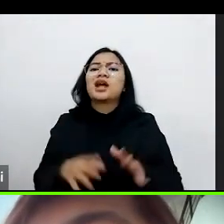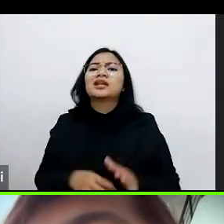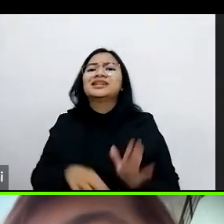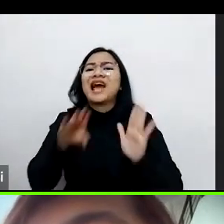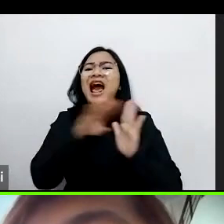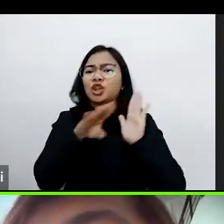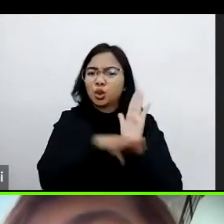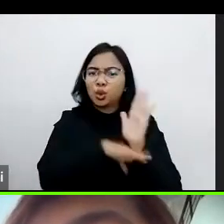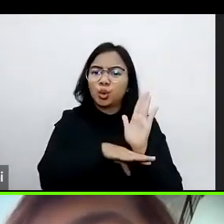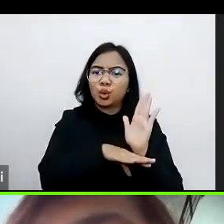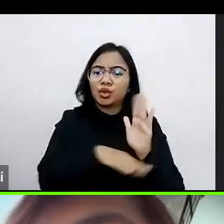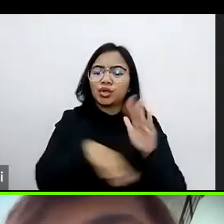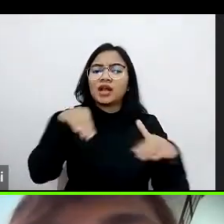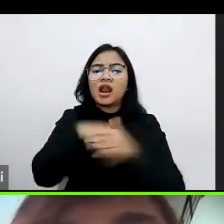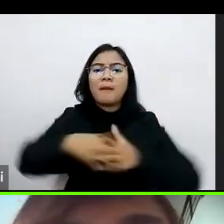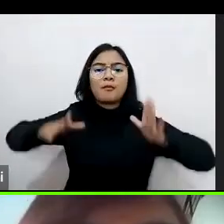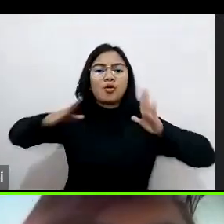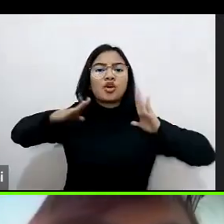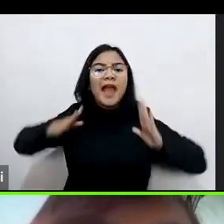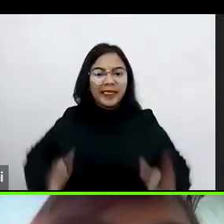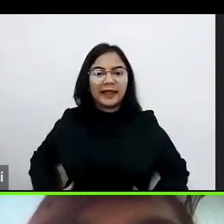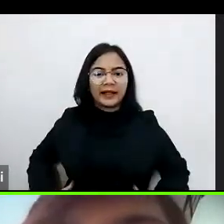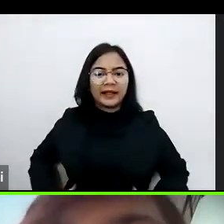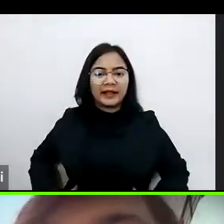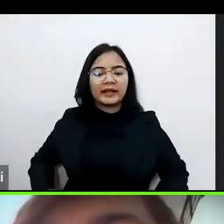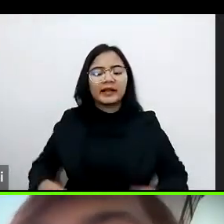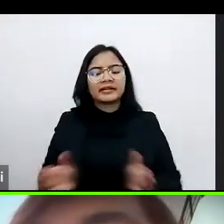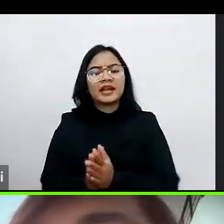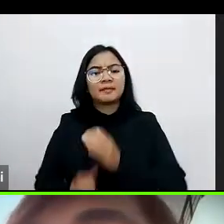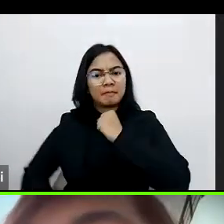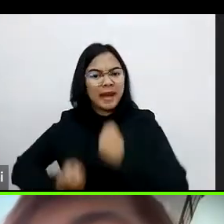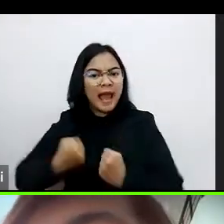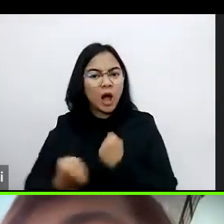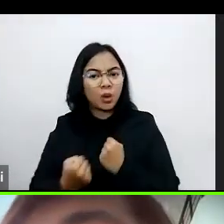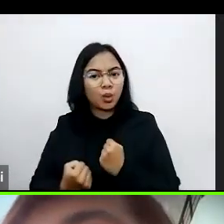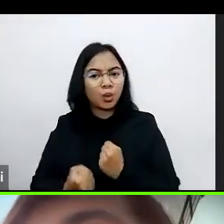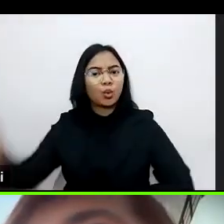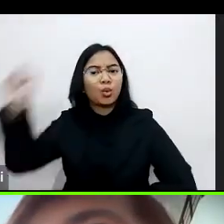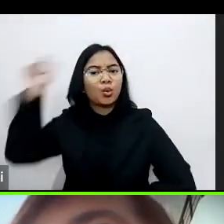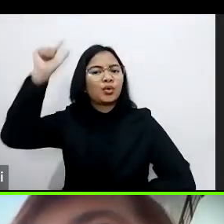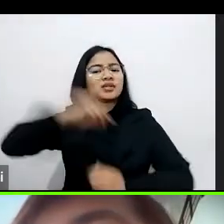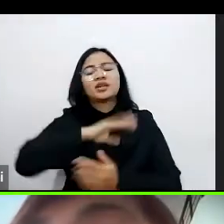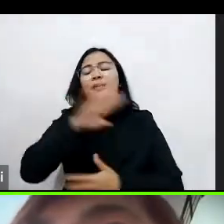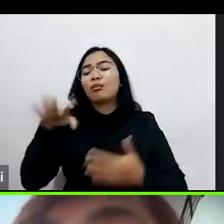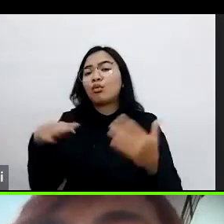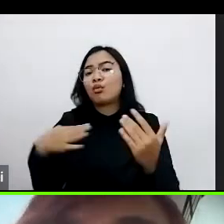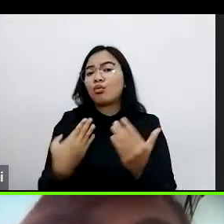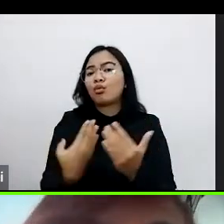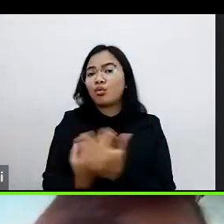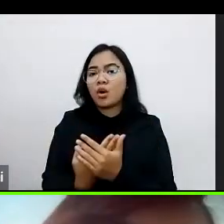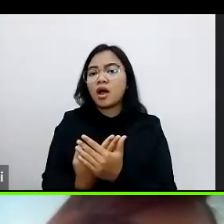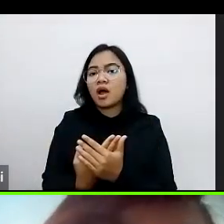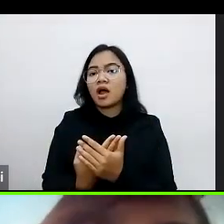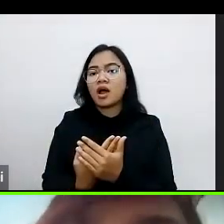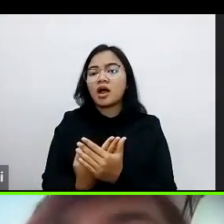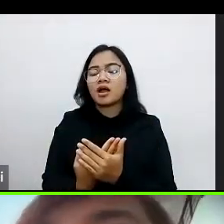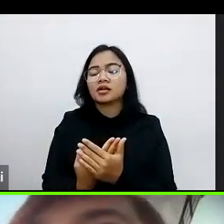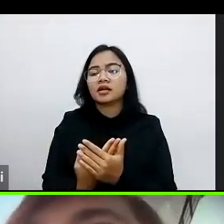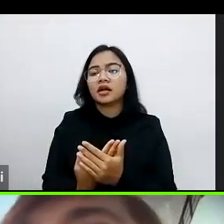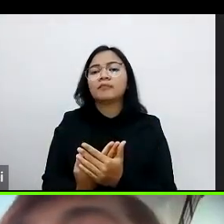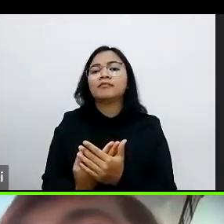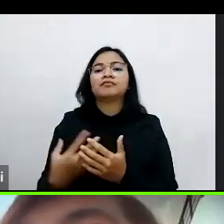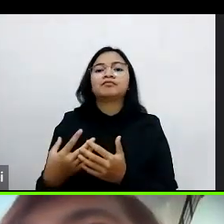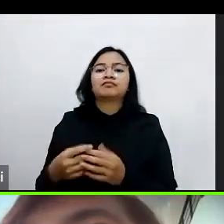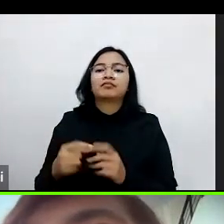kode etik dan juga kode perilaku gitu ya, untuk semua sivitas akademia UI misalnya seperti itu.